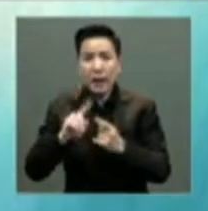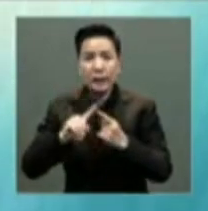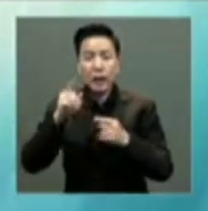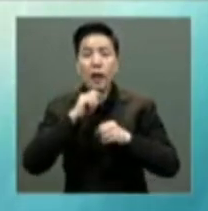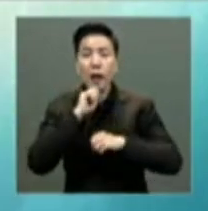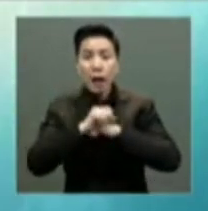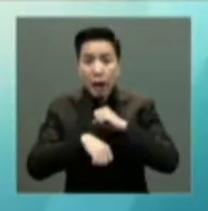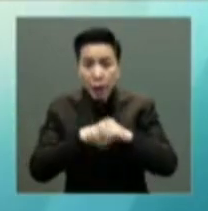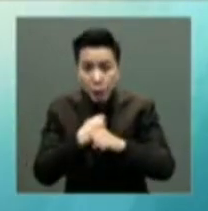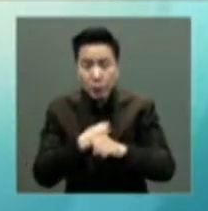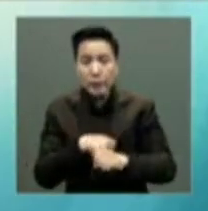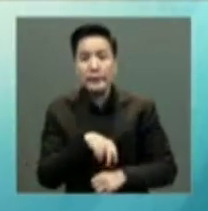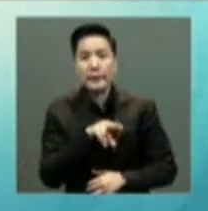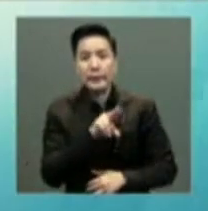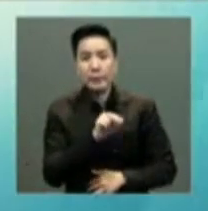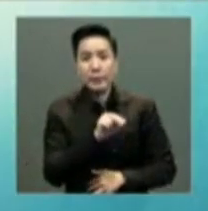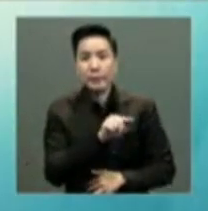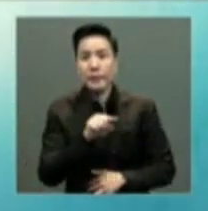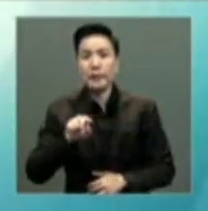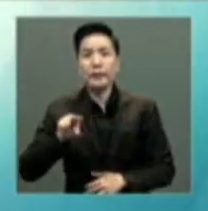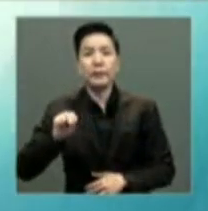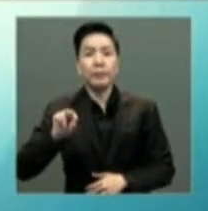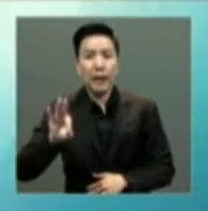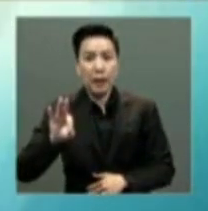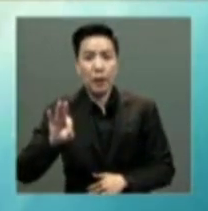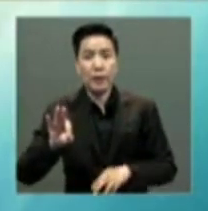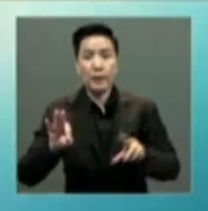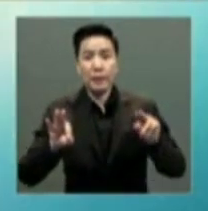ดีมากขึ้นนะครับครับก็ไปที่เรื่องของสถิติภาพรวมนะครับเอ่อผู้ป่วยหายนี้แล้วก็ยืนยันนะครับเอ่อว่าก็ทำให้เตรียมว่างมากขึ้นดีขึ้นนะครับแล้วก็กรุงเทพนนทบุรีก็ยังเป็นกลุ่มก้อนใหญ่นะครับผู้ชายมากกว่าผู้หญิงเหมือนเดิมแต่กลุ่มก้อนที่เป็นกรณีของคนที่ติดเชื้อสูงสุดก็คือหนูในกลุ่มอายุ30-39